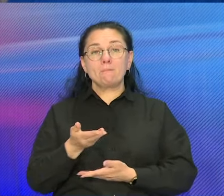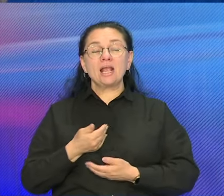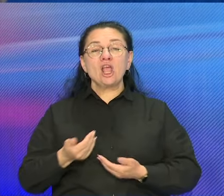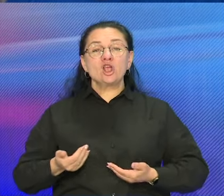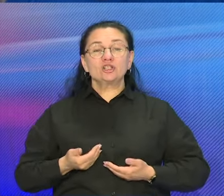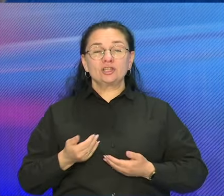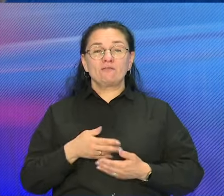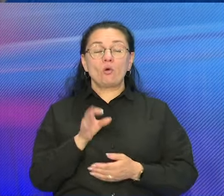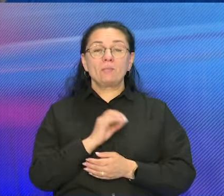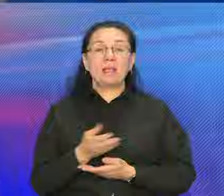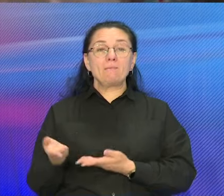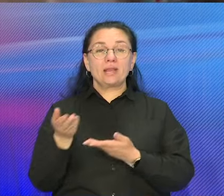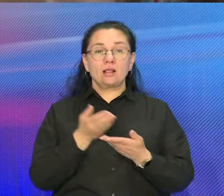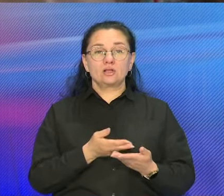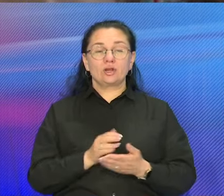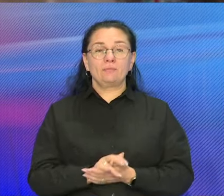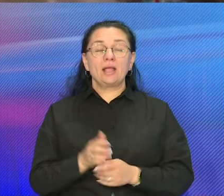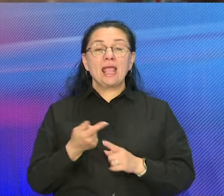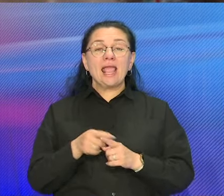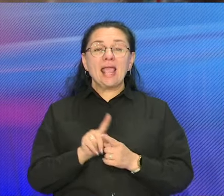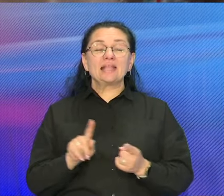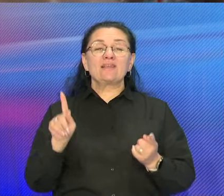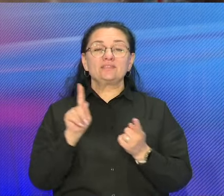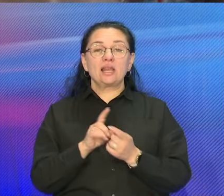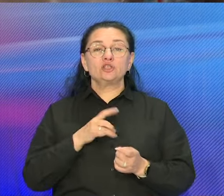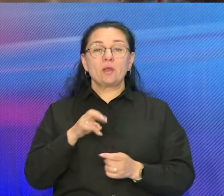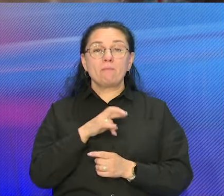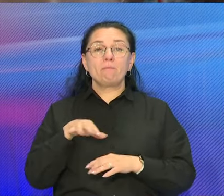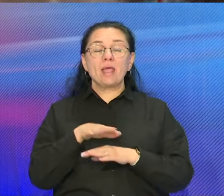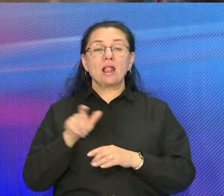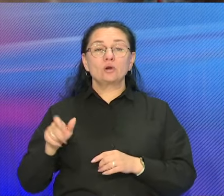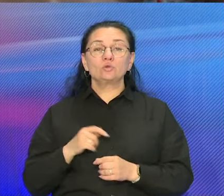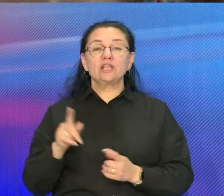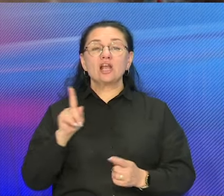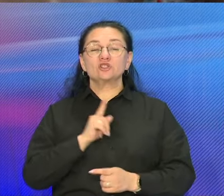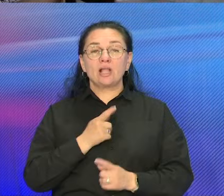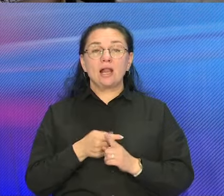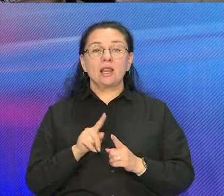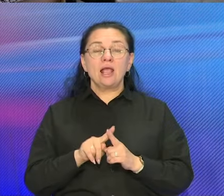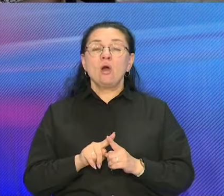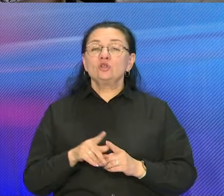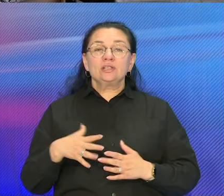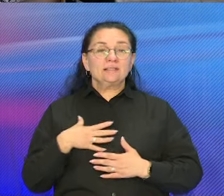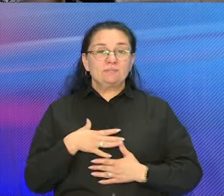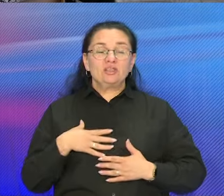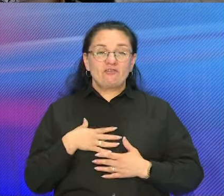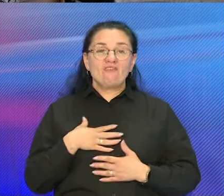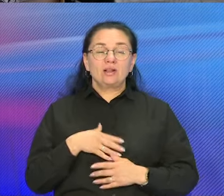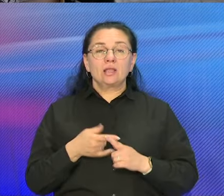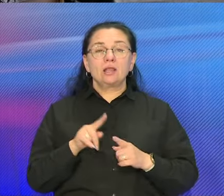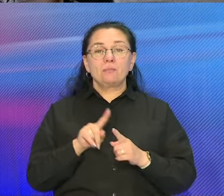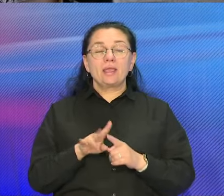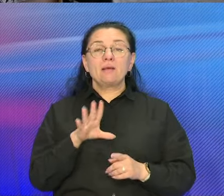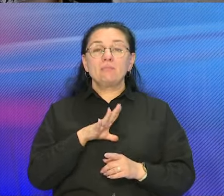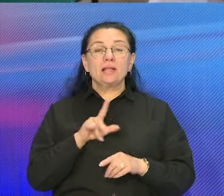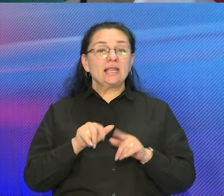НАШУ БЛАГАДАТНУЮ БЕЛАРУССКОЮ ЗЕМЛЯ ГЭТЫЙ СУСТРЕЧЕЙ БЕЛАРУСЫ ЗАМЕЖА ЧАКАЛИ ЗАСАБЛІВЫМ ХВАЛЯВАННЯМ МНОГИЕ ИЗ ЇХНИ БЫЛІ НАРАДІМІ